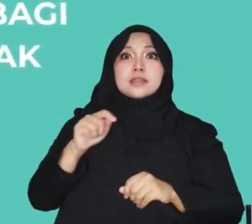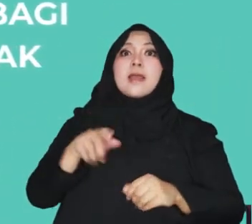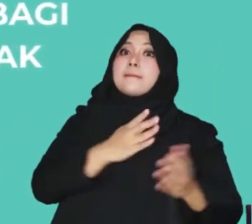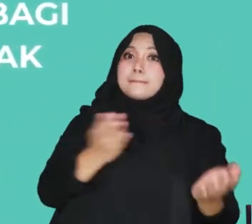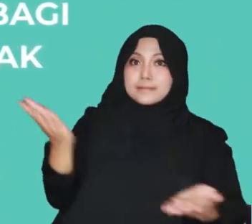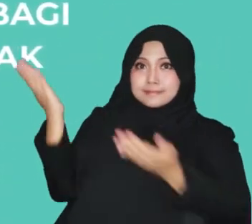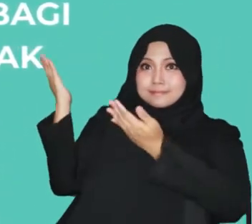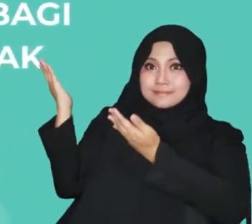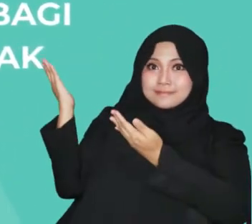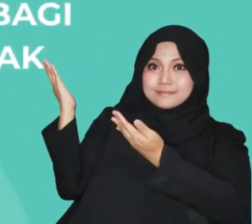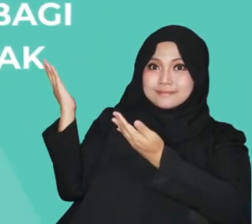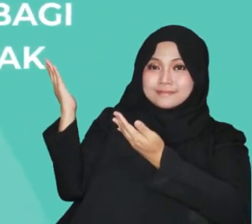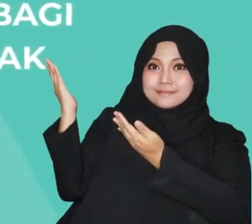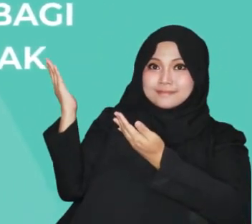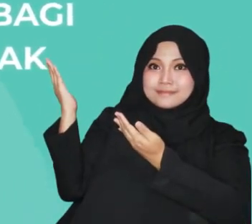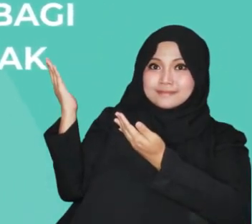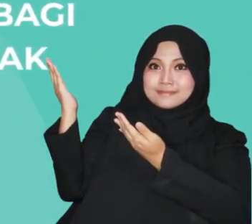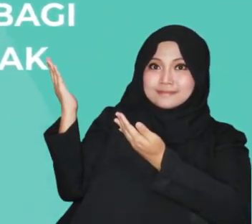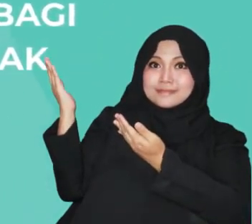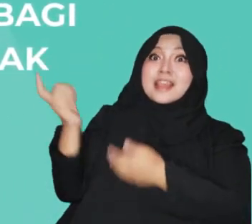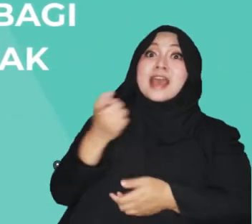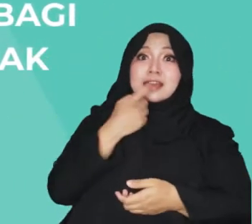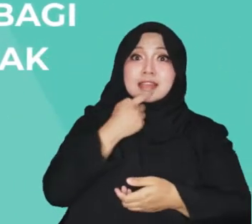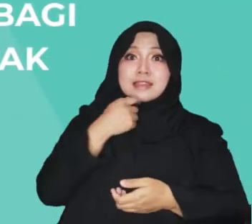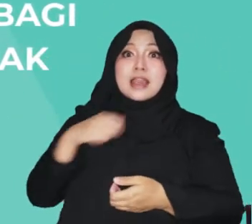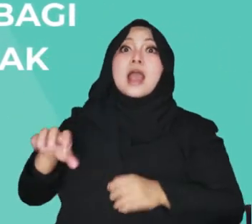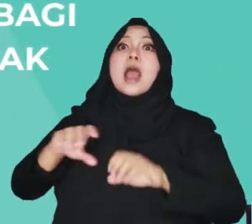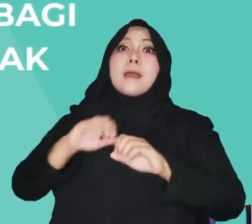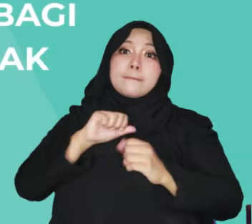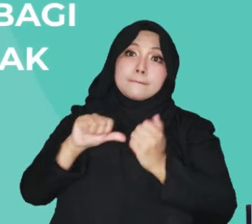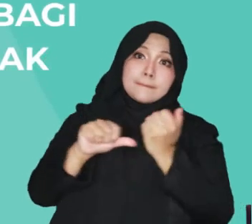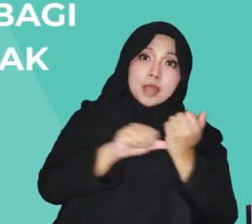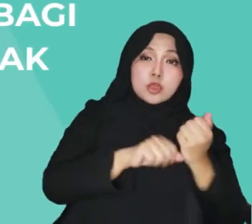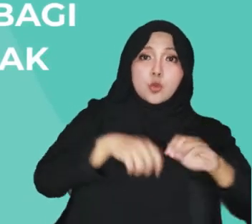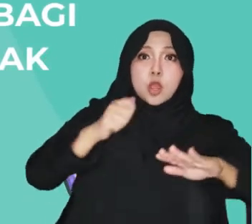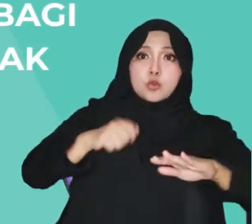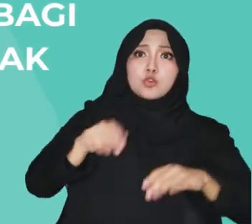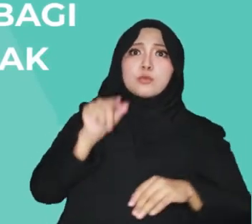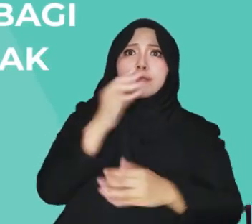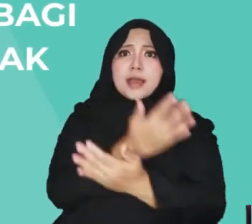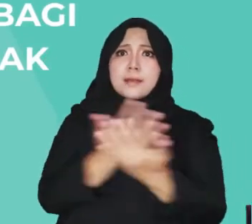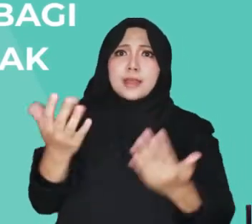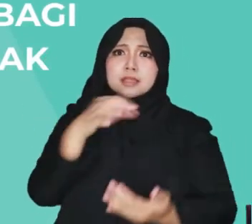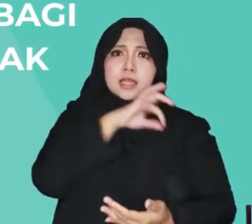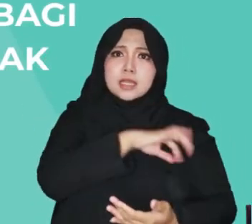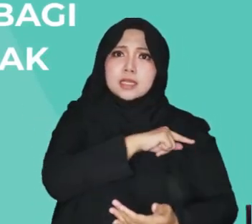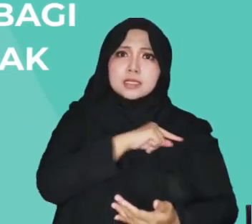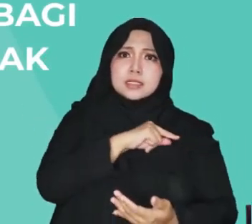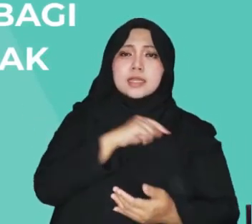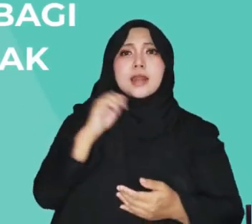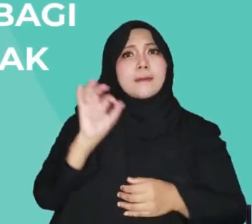Serta Perma Nomor 1 Tahun 2014 tentang bantuan hukum bagi masyarakat tidak mampu.